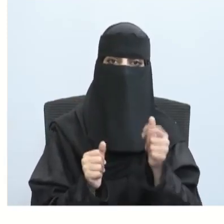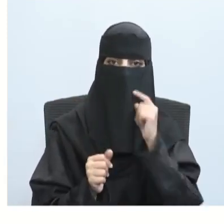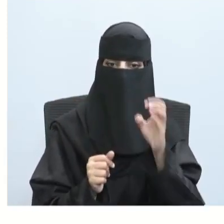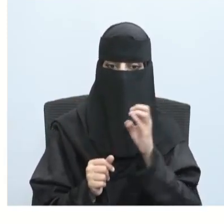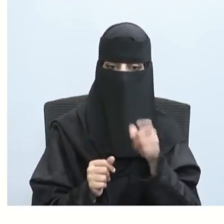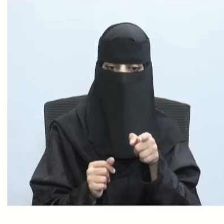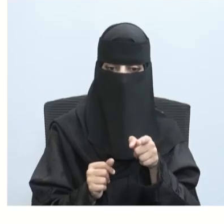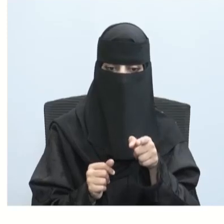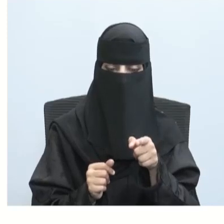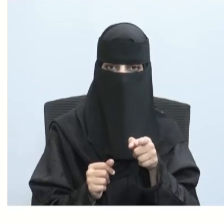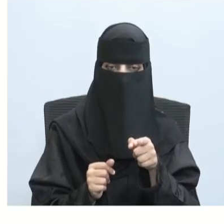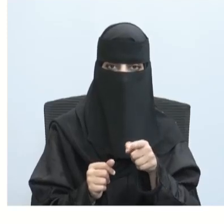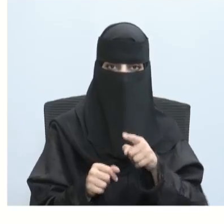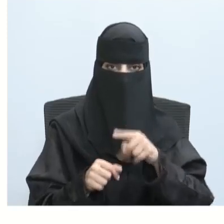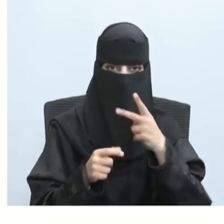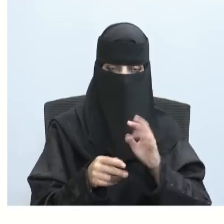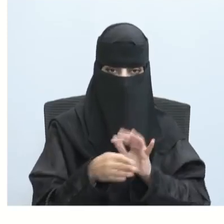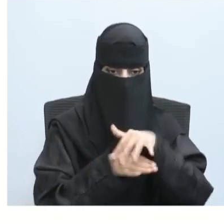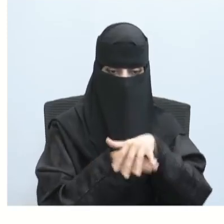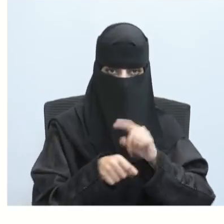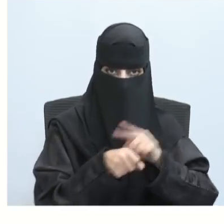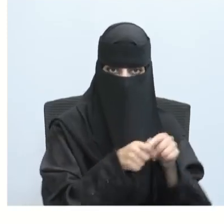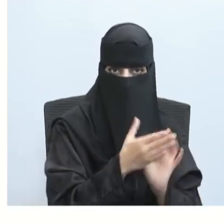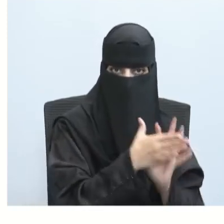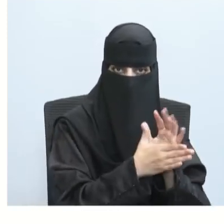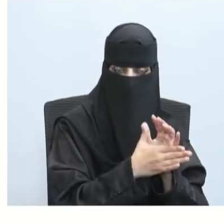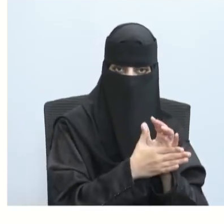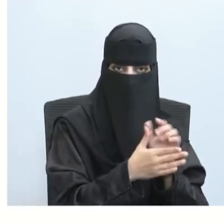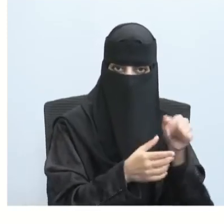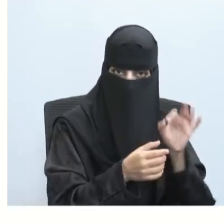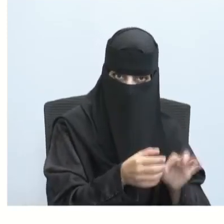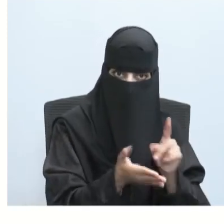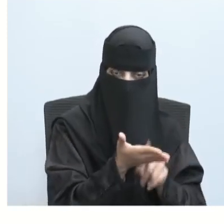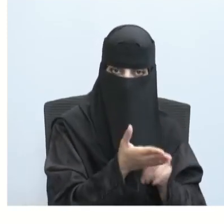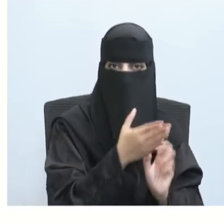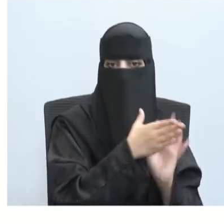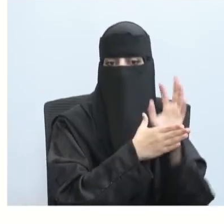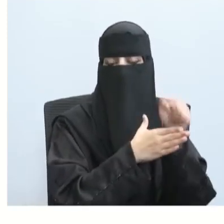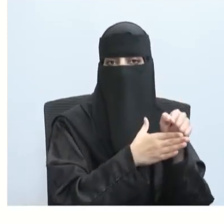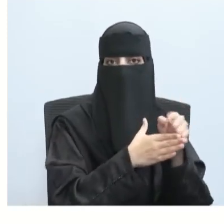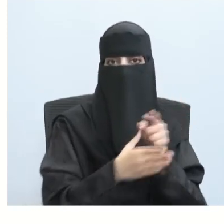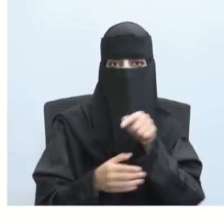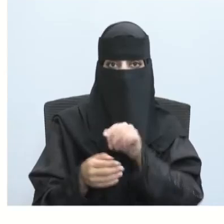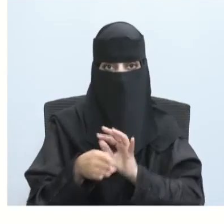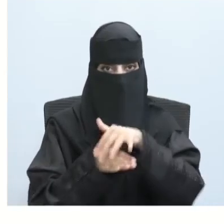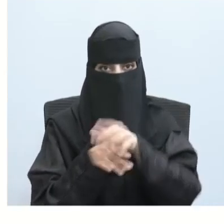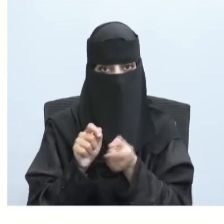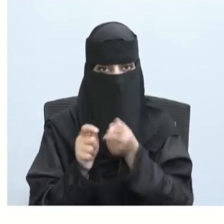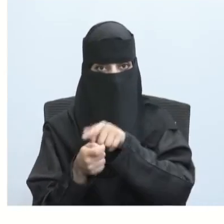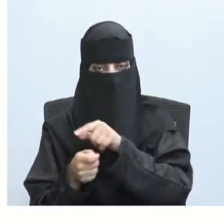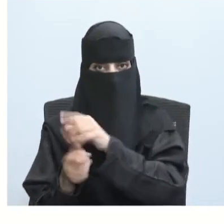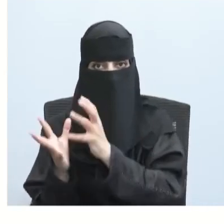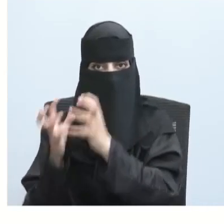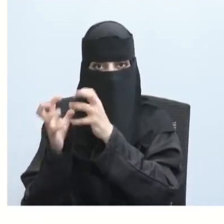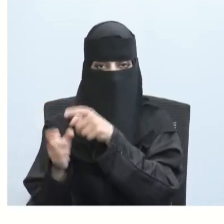من الحاله السائله الى الحاله الغازيه يتبخر بينما من الحاله السائله الى الحاله الصلبه